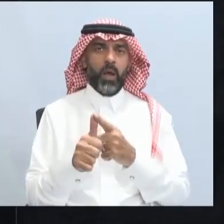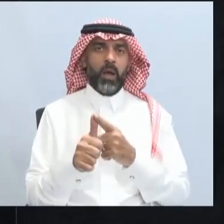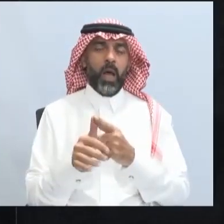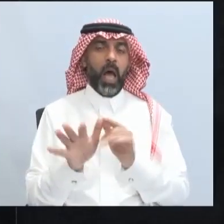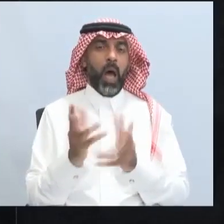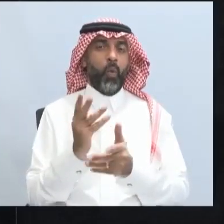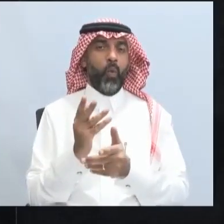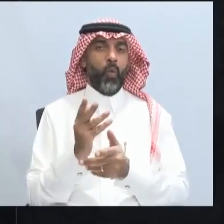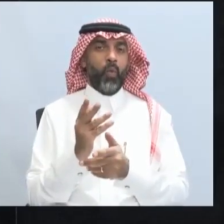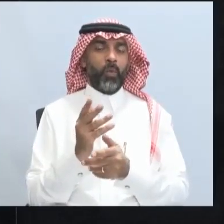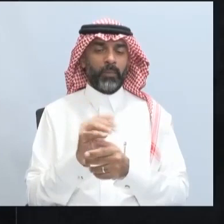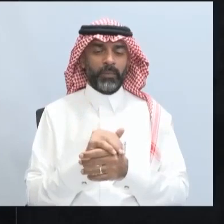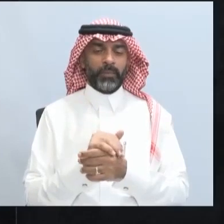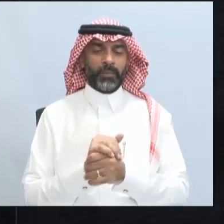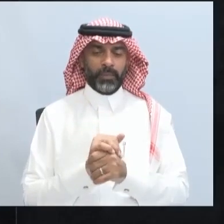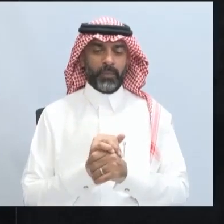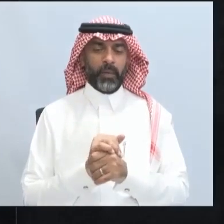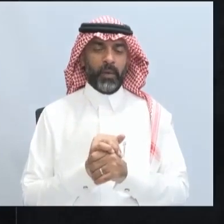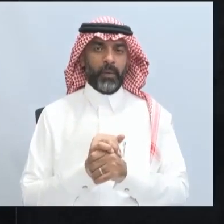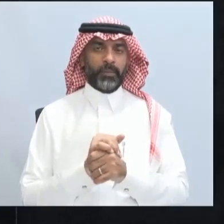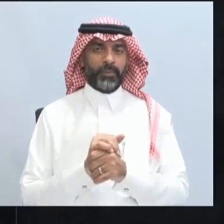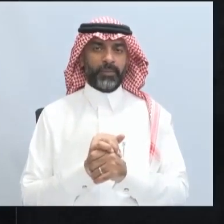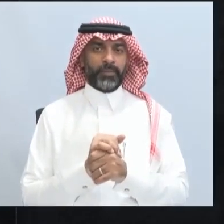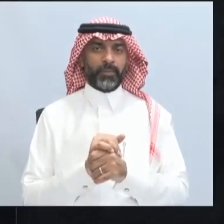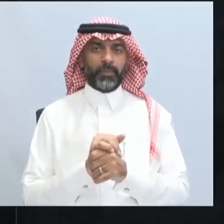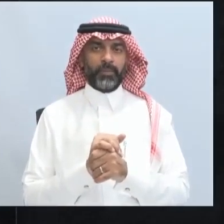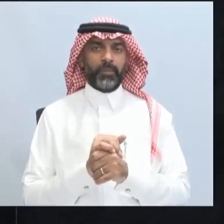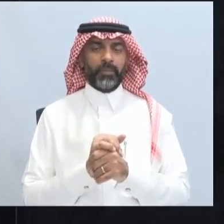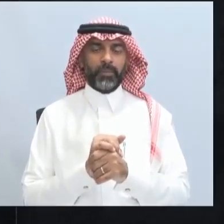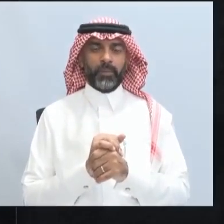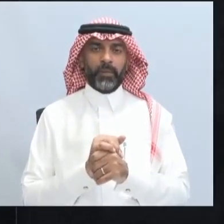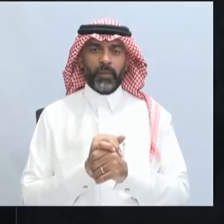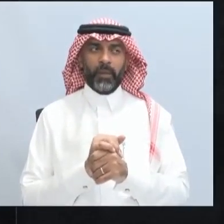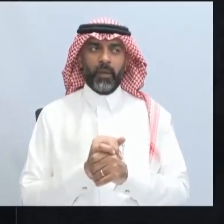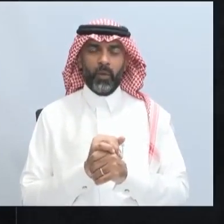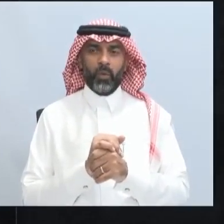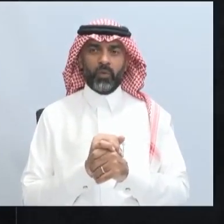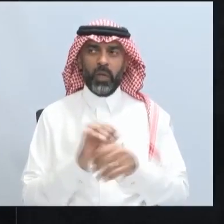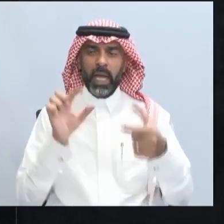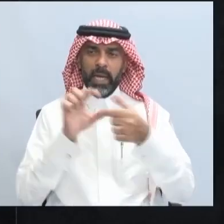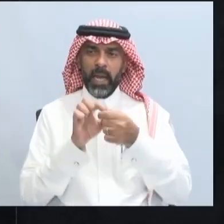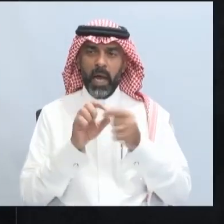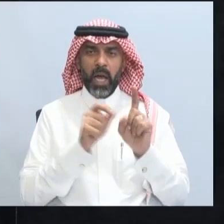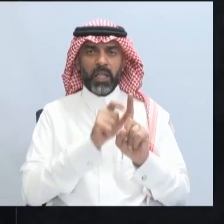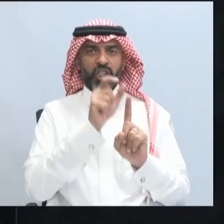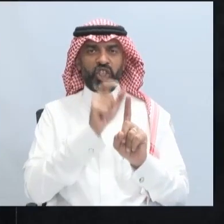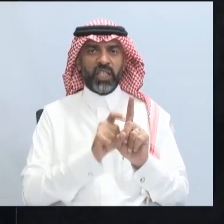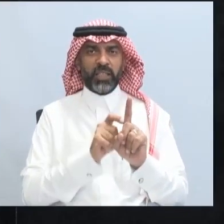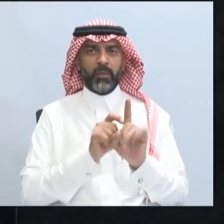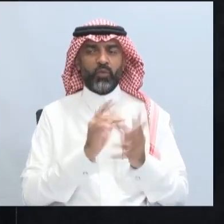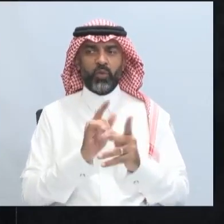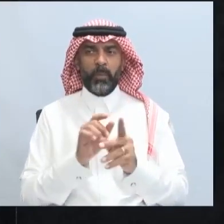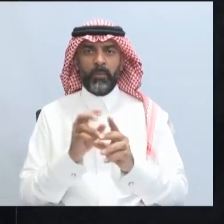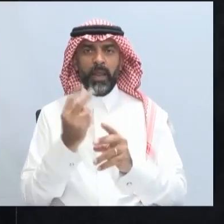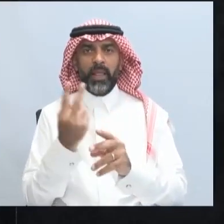واما يكون يرد على جانب العلاقه العلاقه شخصيه من نشوء حق بين دائن